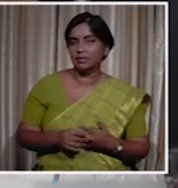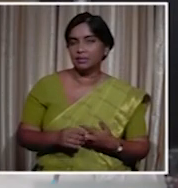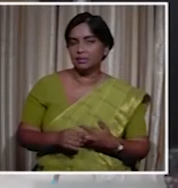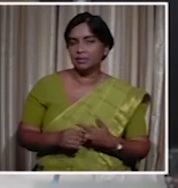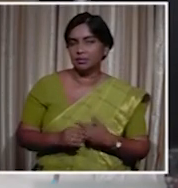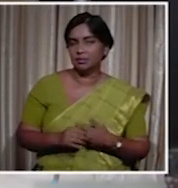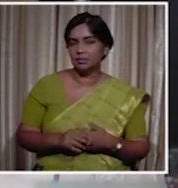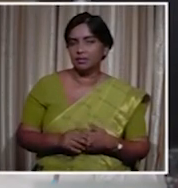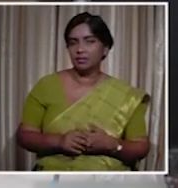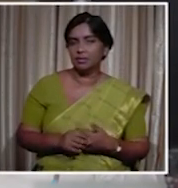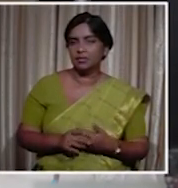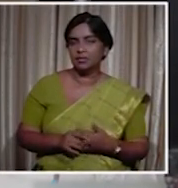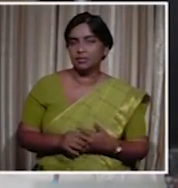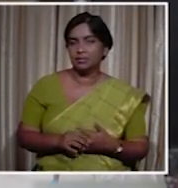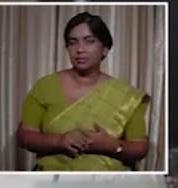සද්ද වෙන්න.